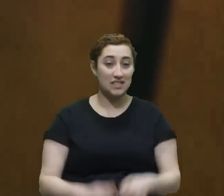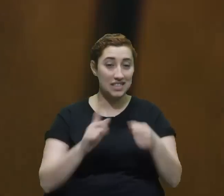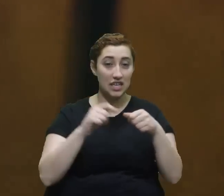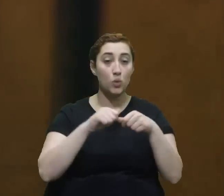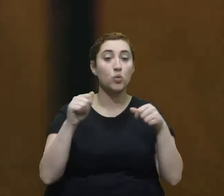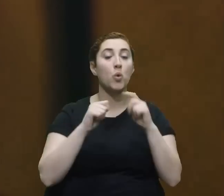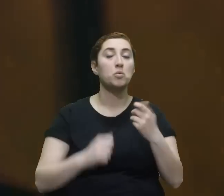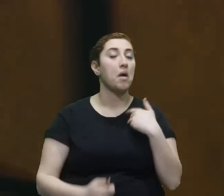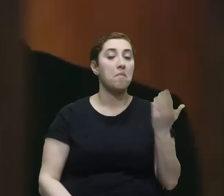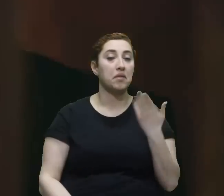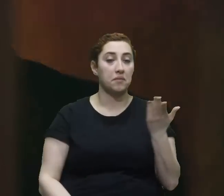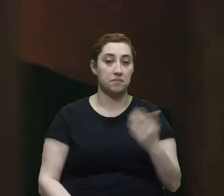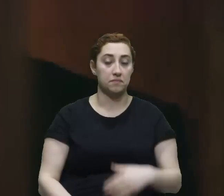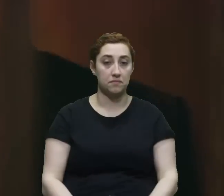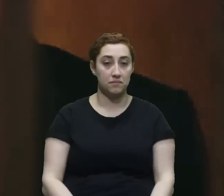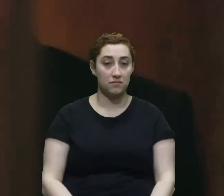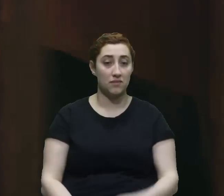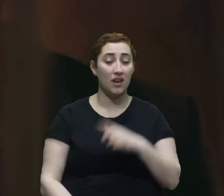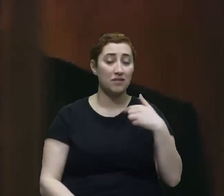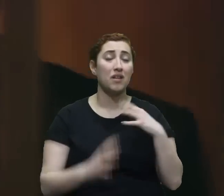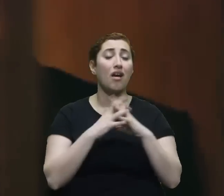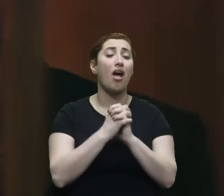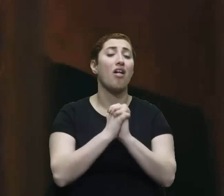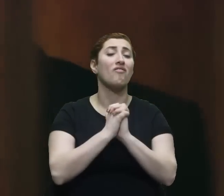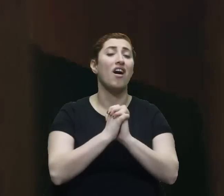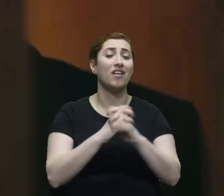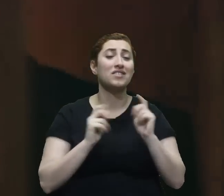Tırnak söktüm bununla ben, tırnak. Yalvardı bana.